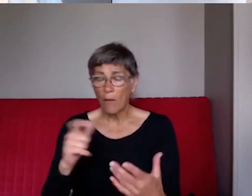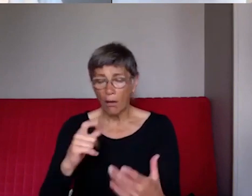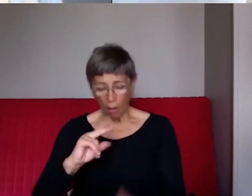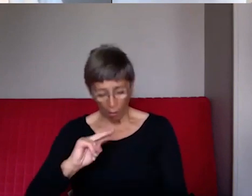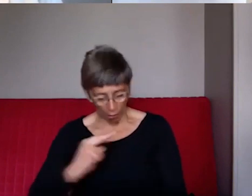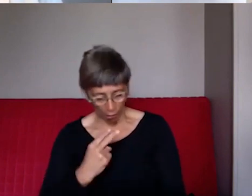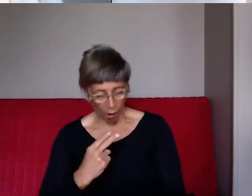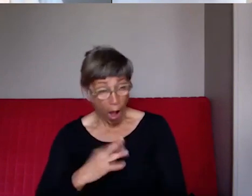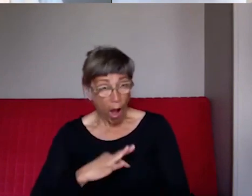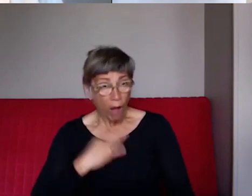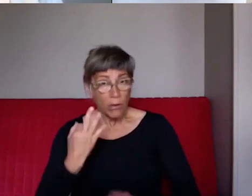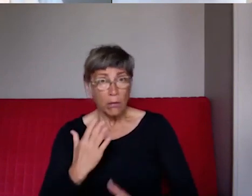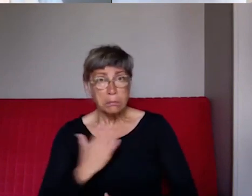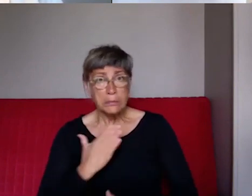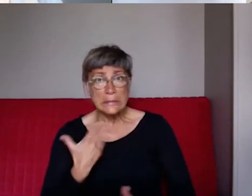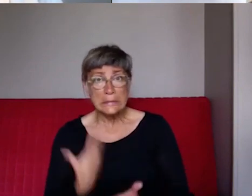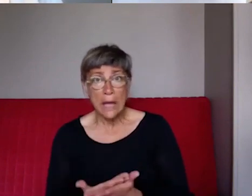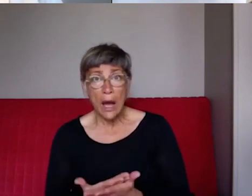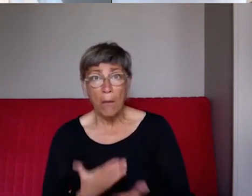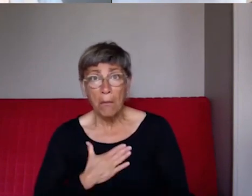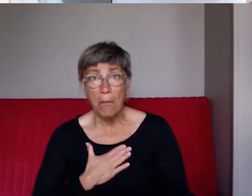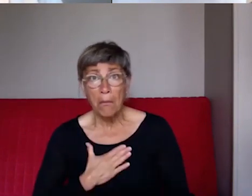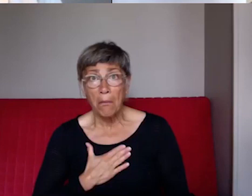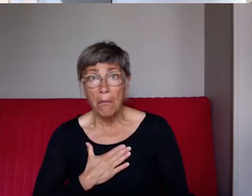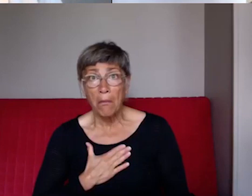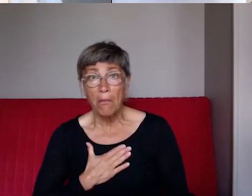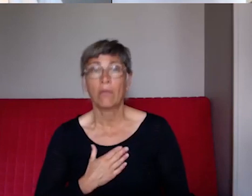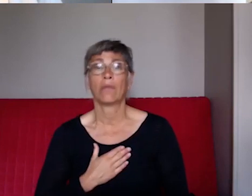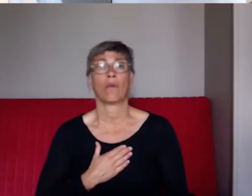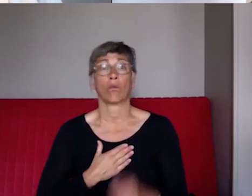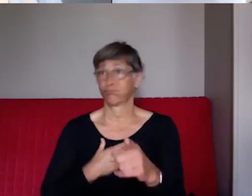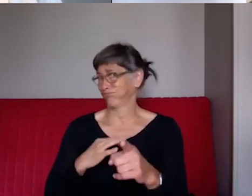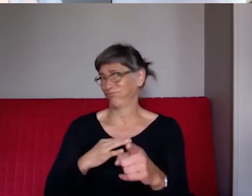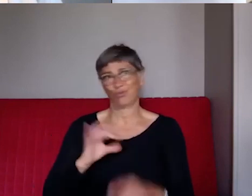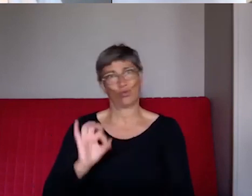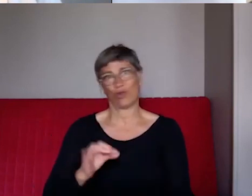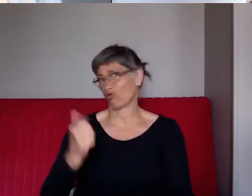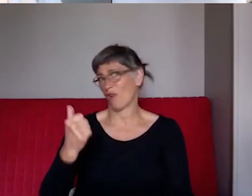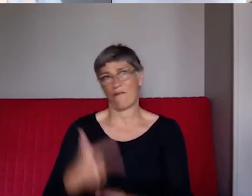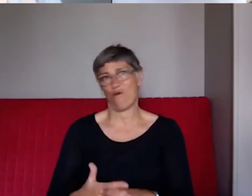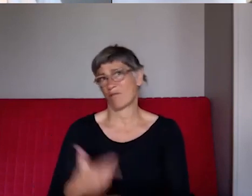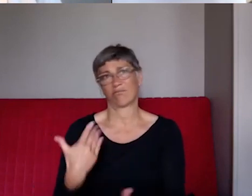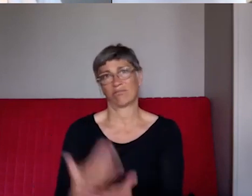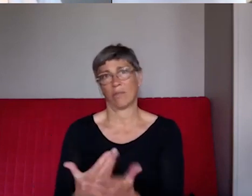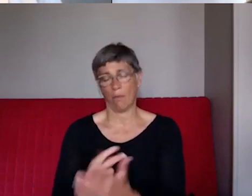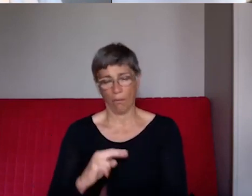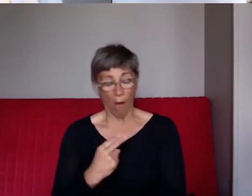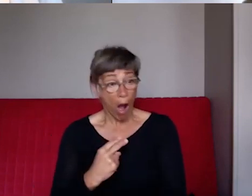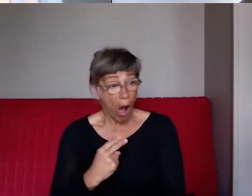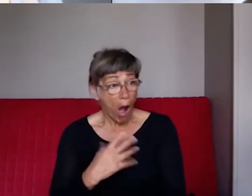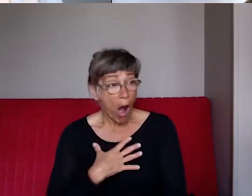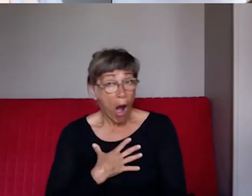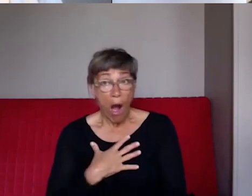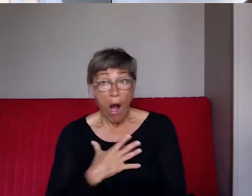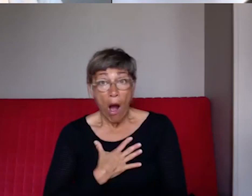de compétences? Je dirais pratiquement toutes les personnes qui font un bilan de compétences découvrent des choses. Alors,